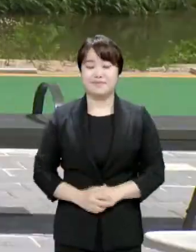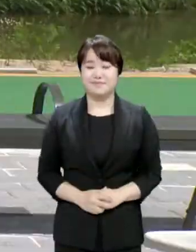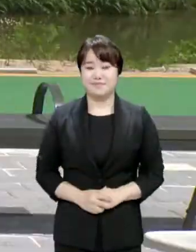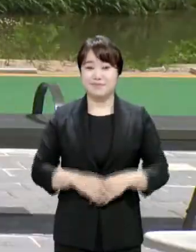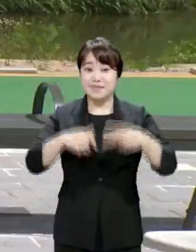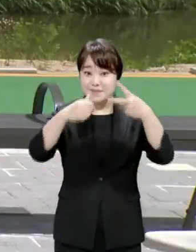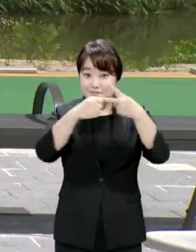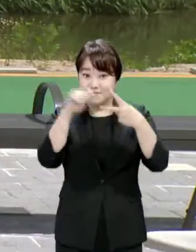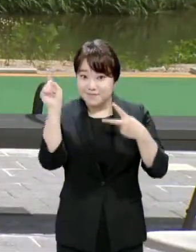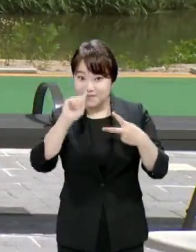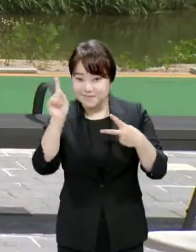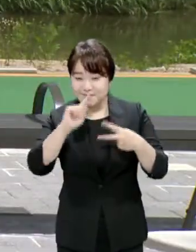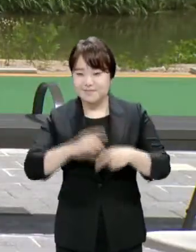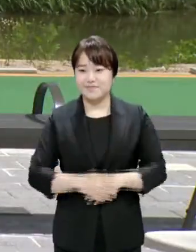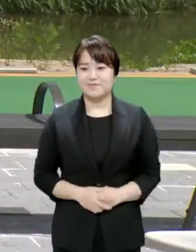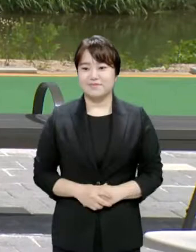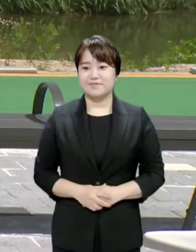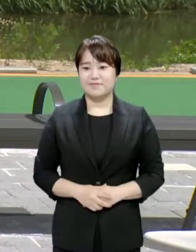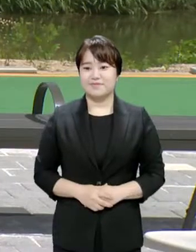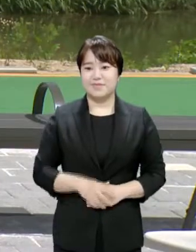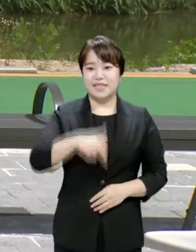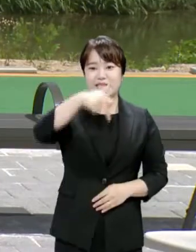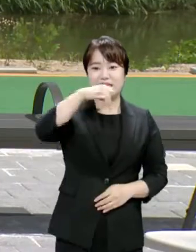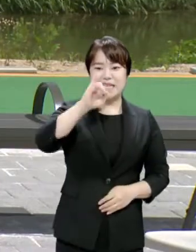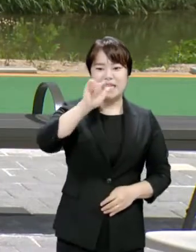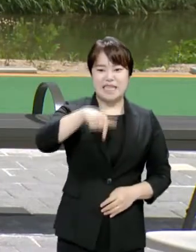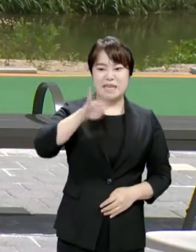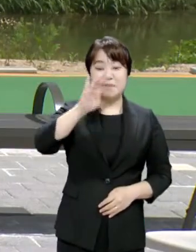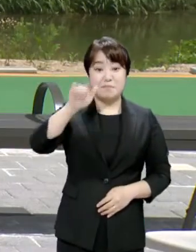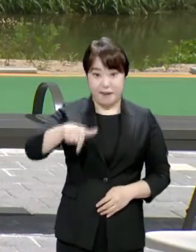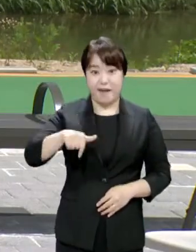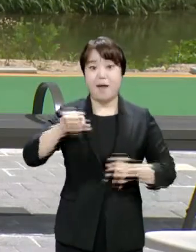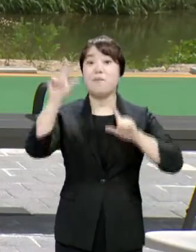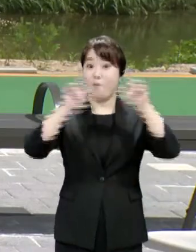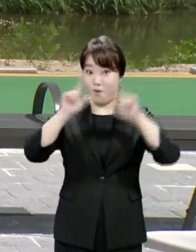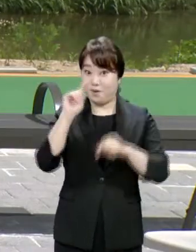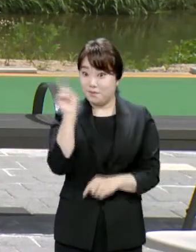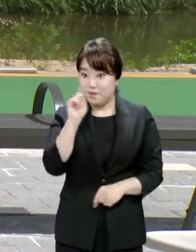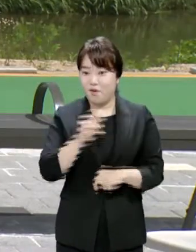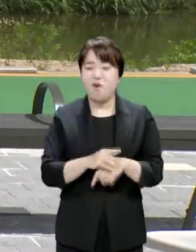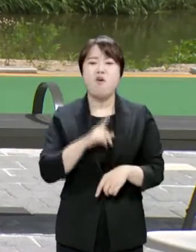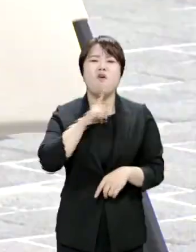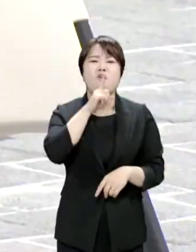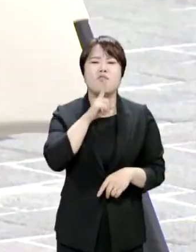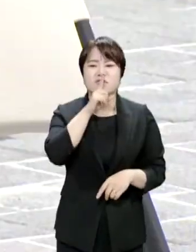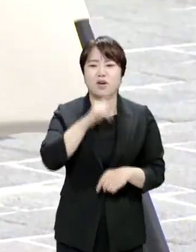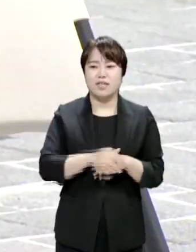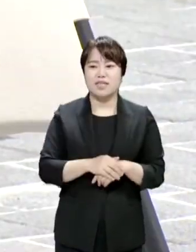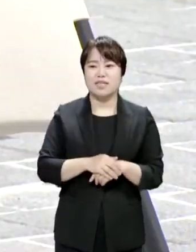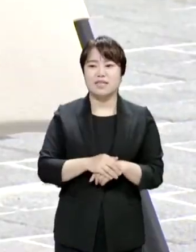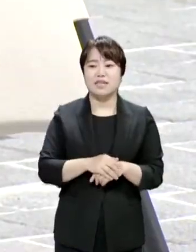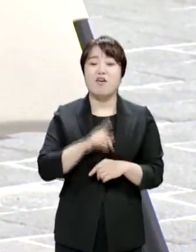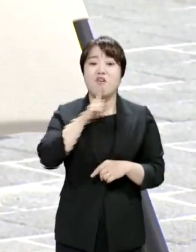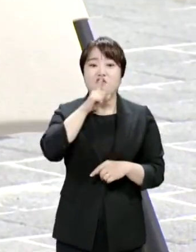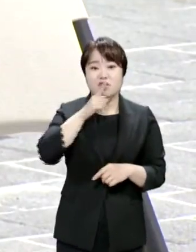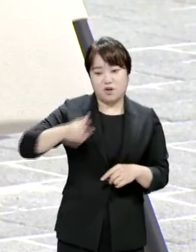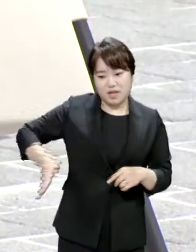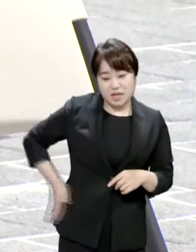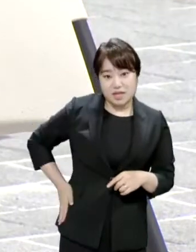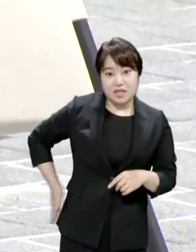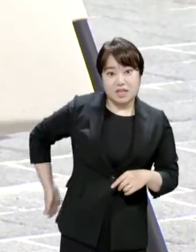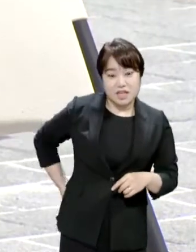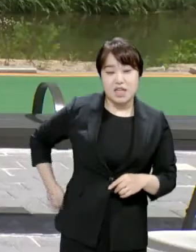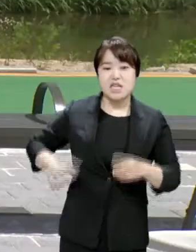자, 두 번째 근력운동 동작은 킥백 동작인데요. 킥백 동작은 우리 엉덩이에서 대둔근과 중둔근의